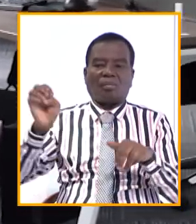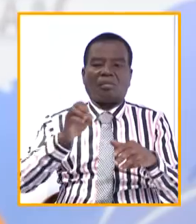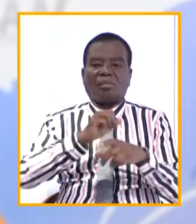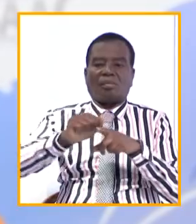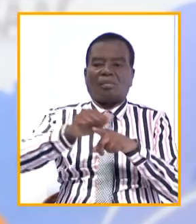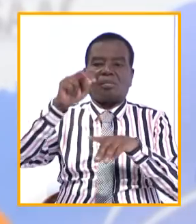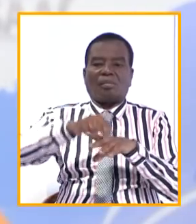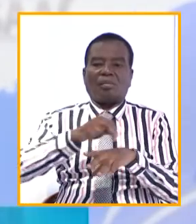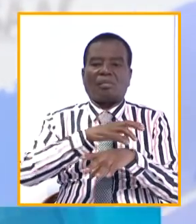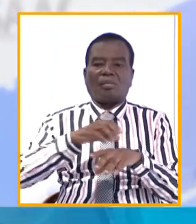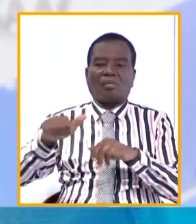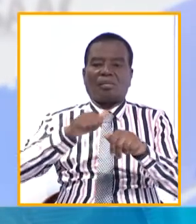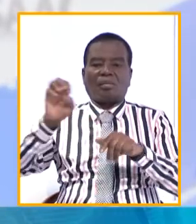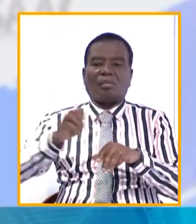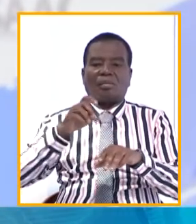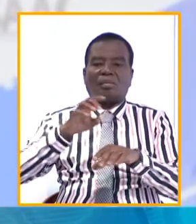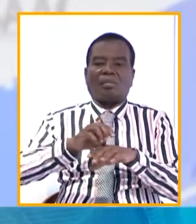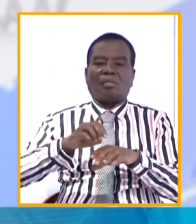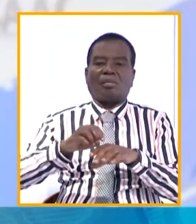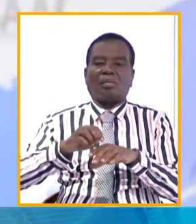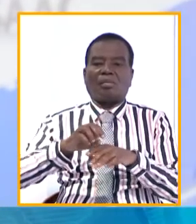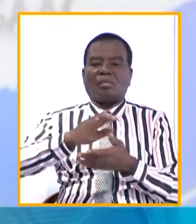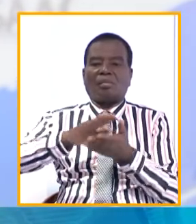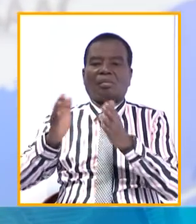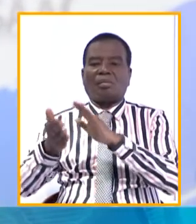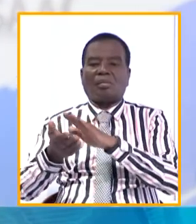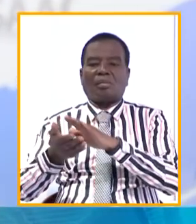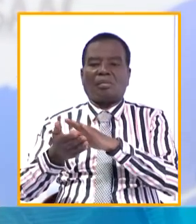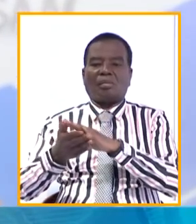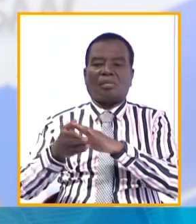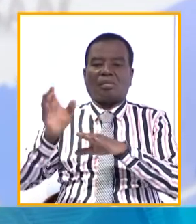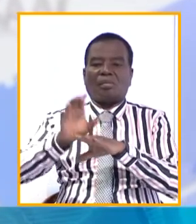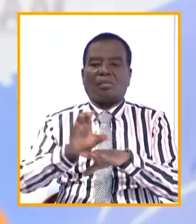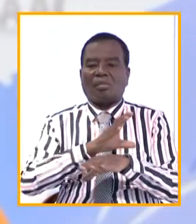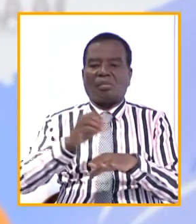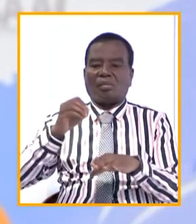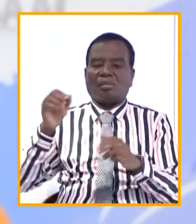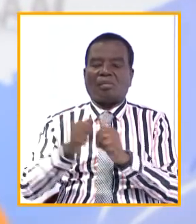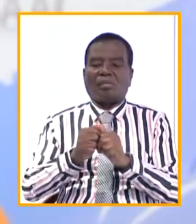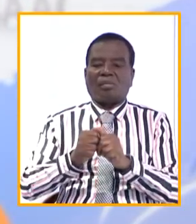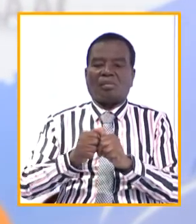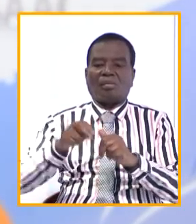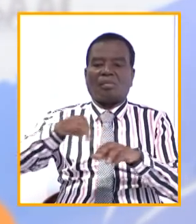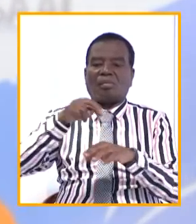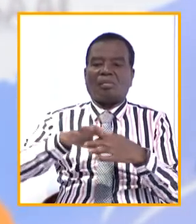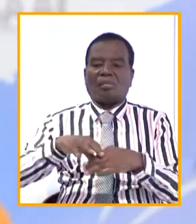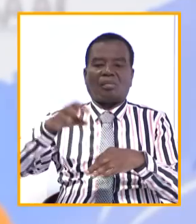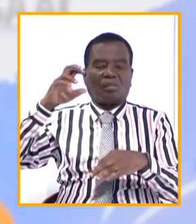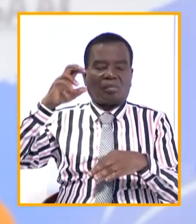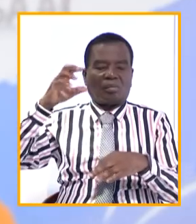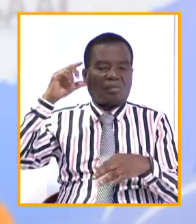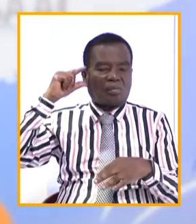ou des activités d'échange culturel avec la République de la Corée. Donc nous nous sommes dit